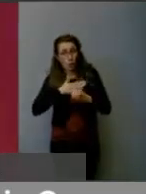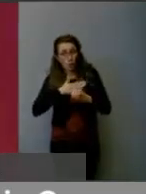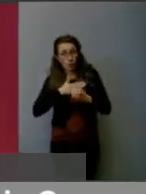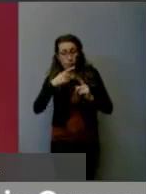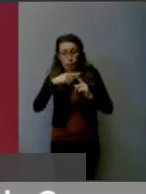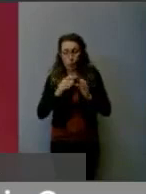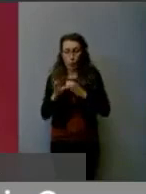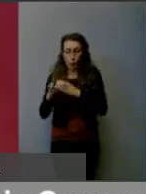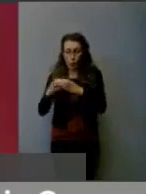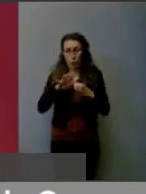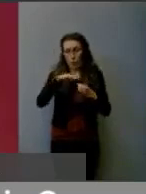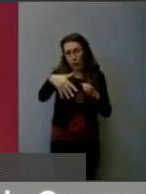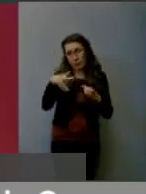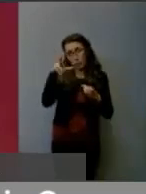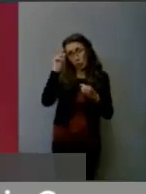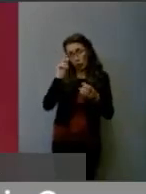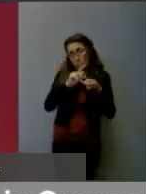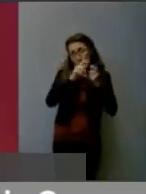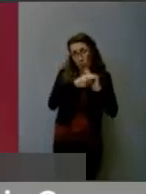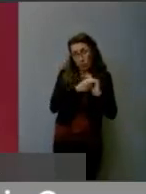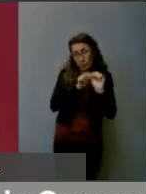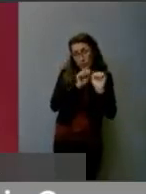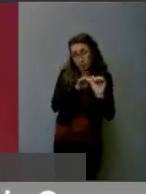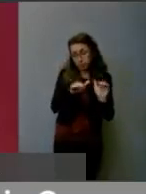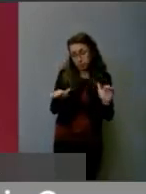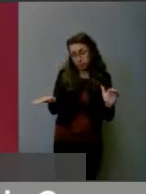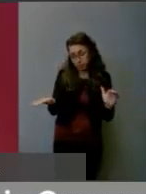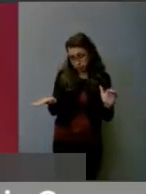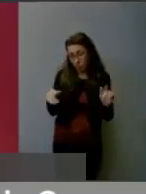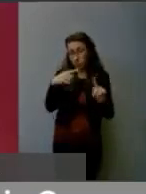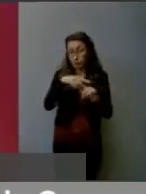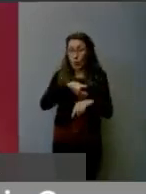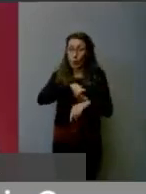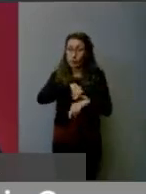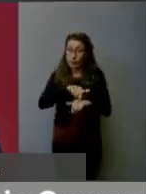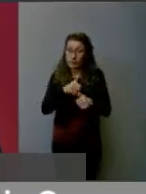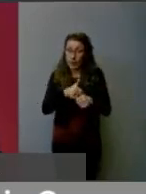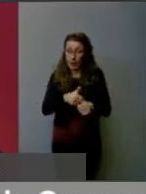altri la modifica, così perlomeno ne prendiamo atto, e anche le tempistiche.